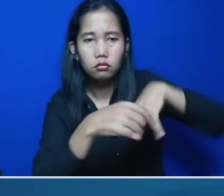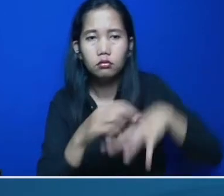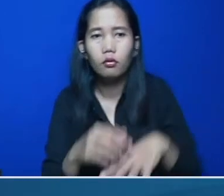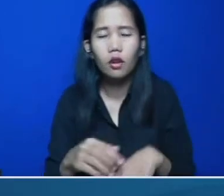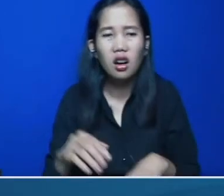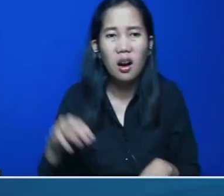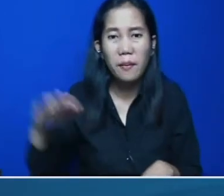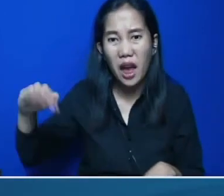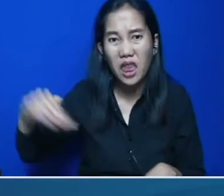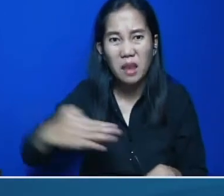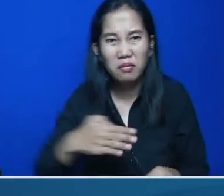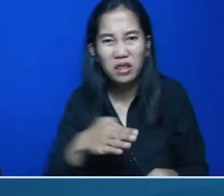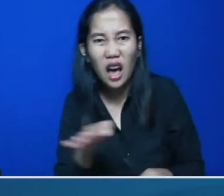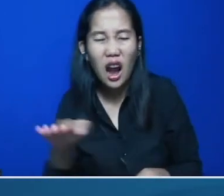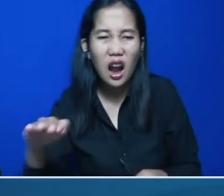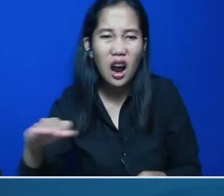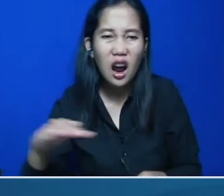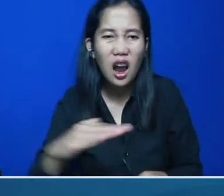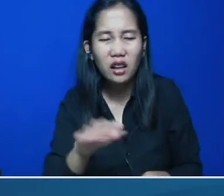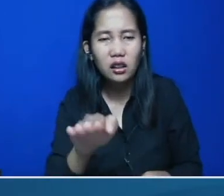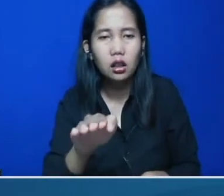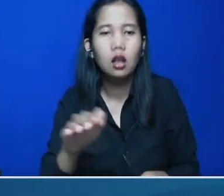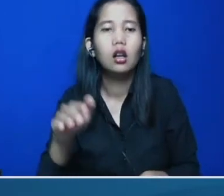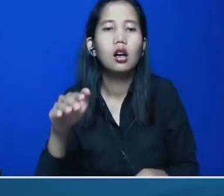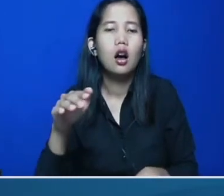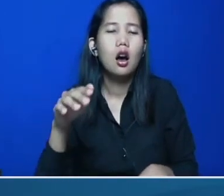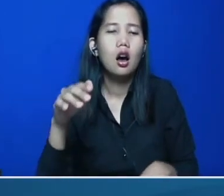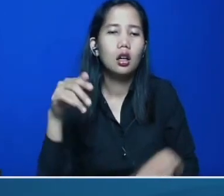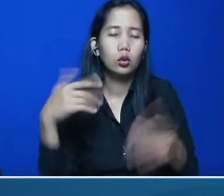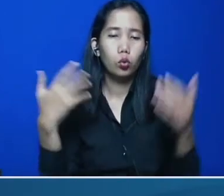Binatang yang halal 7 pasar